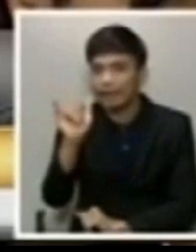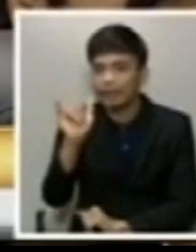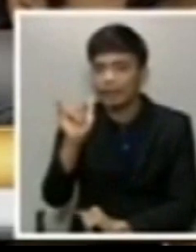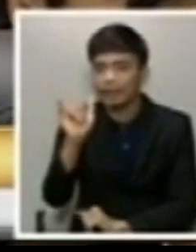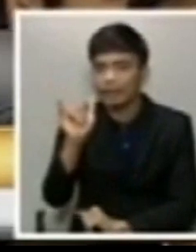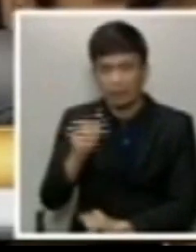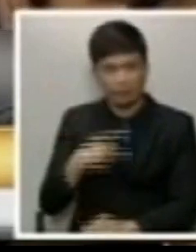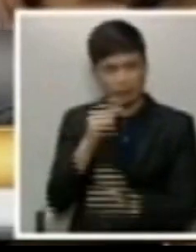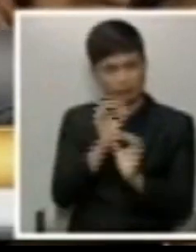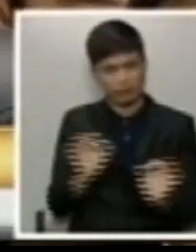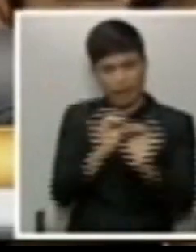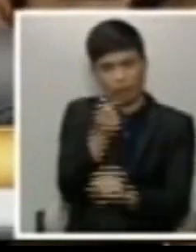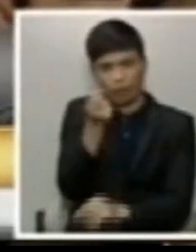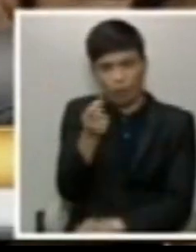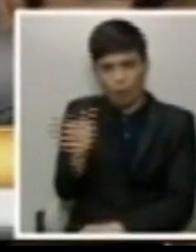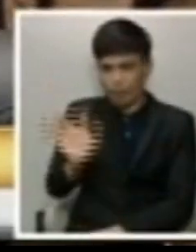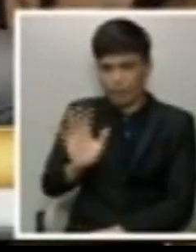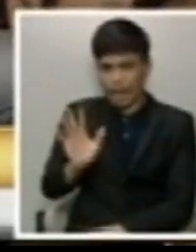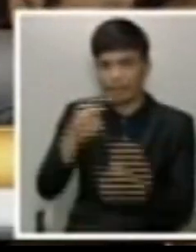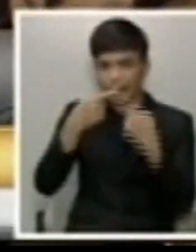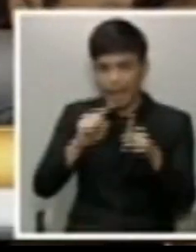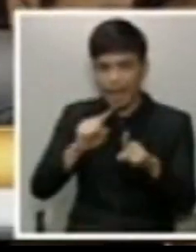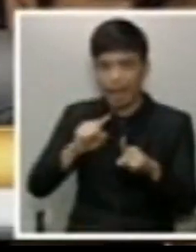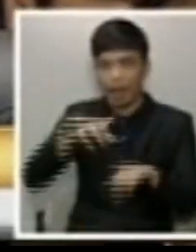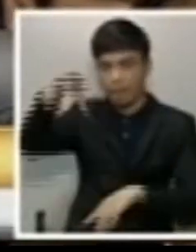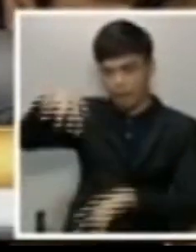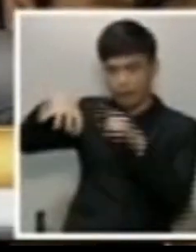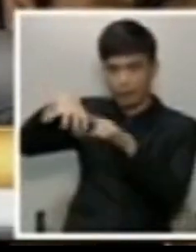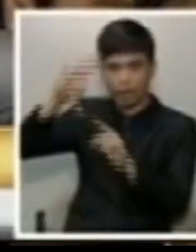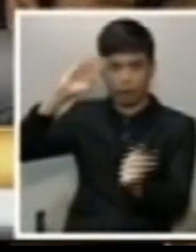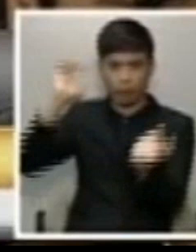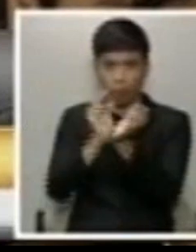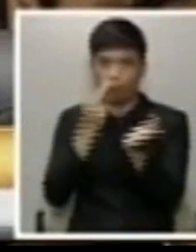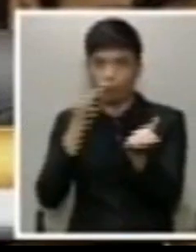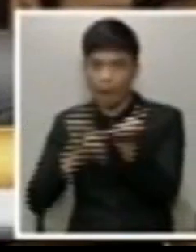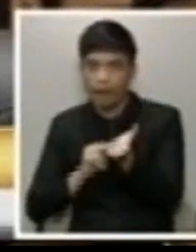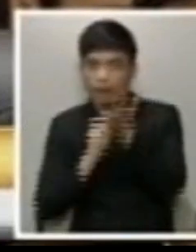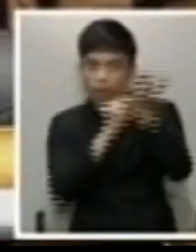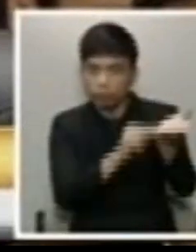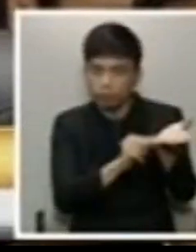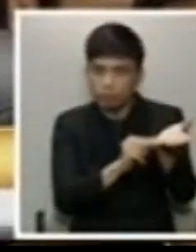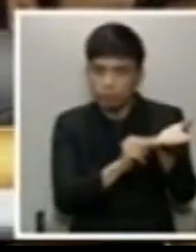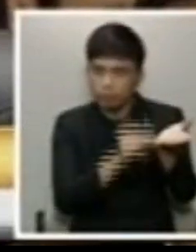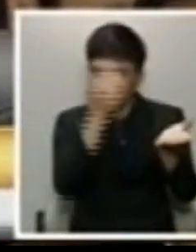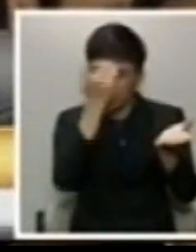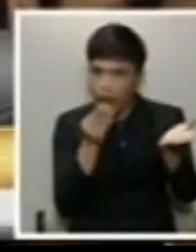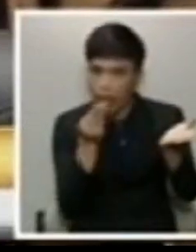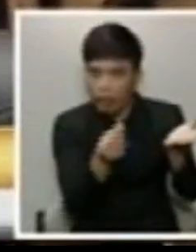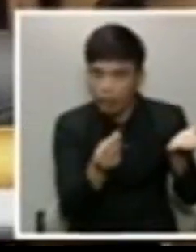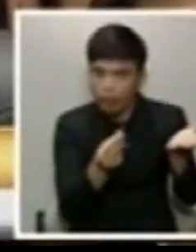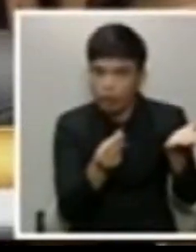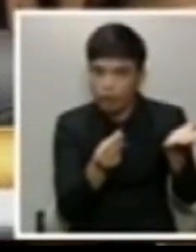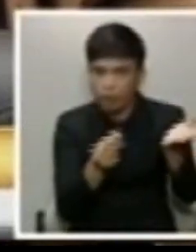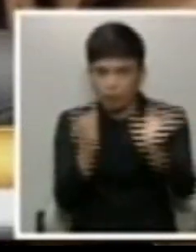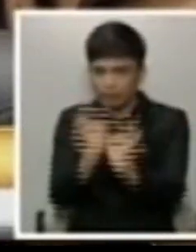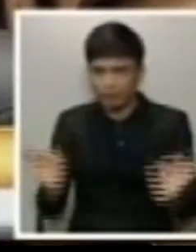ะครับมีหนังสือมาเลยนะไม่ใช่เรื่องสลักสำคัญอะไรต่างๆนะครับถ้าผมเป็นท่านประธ